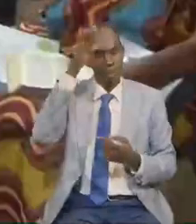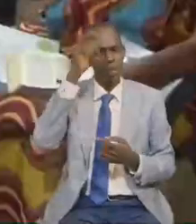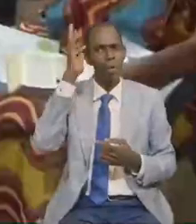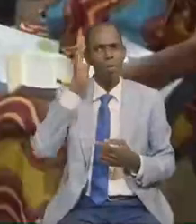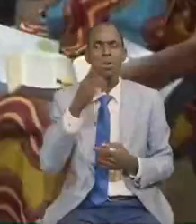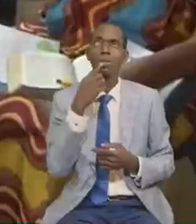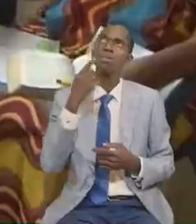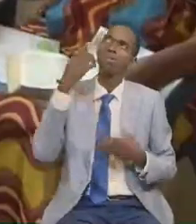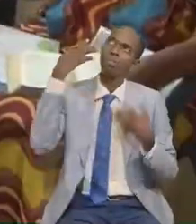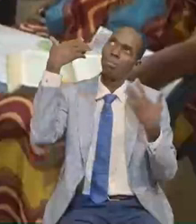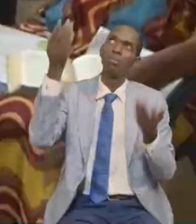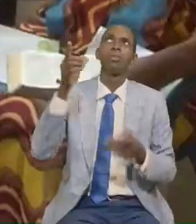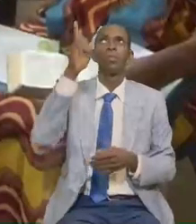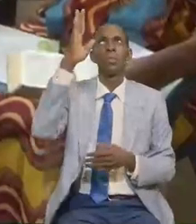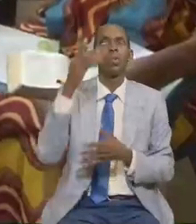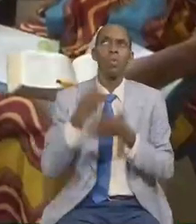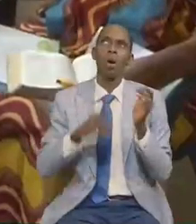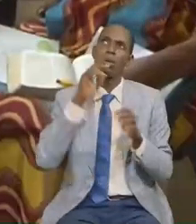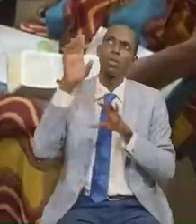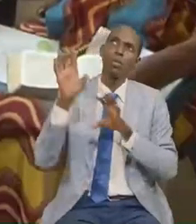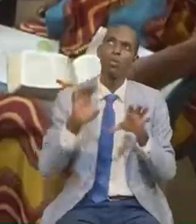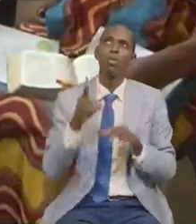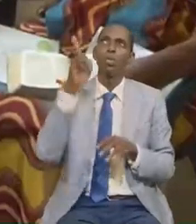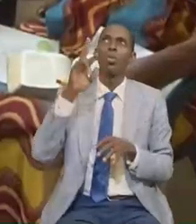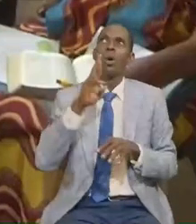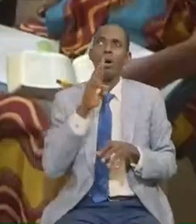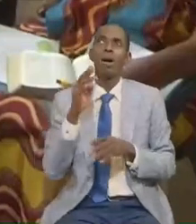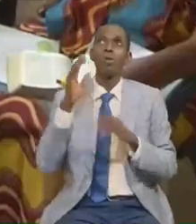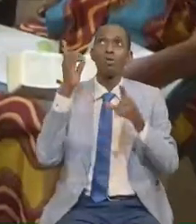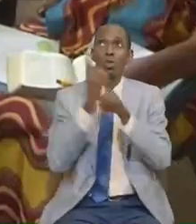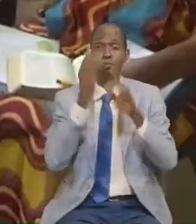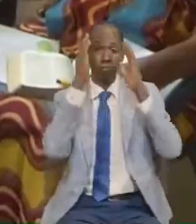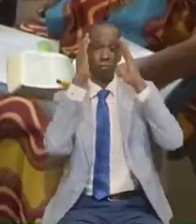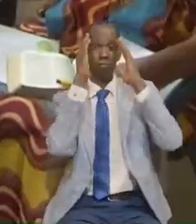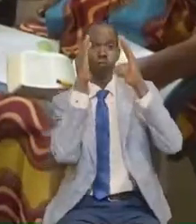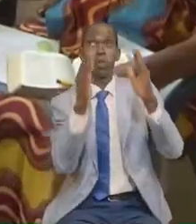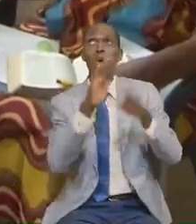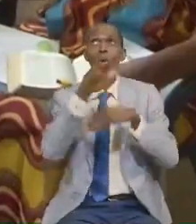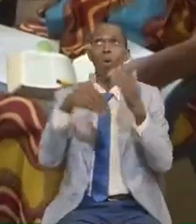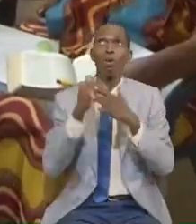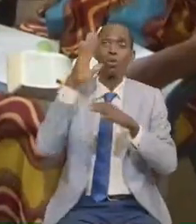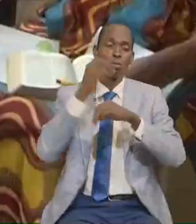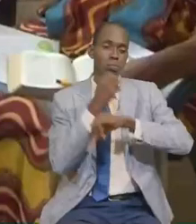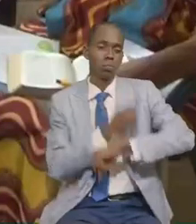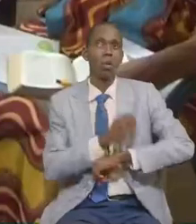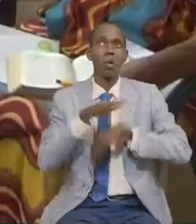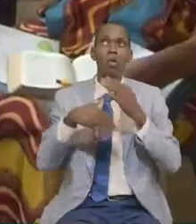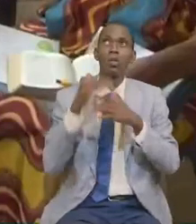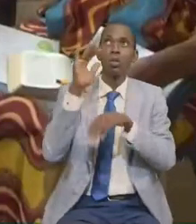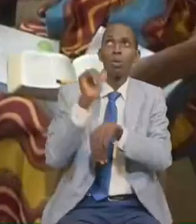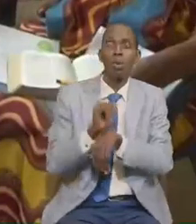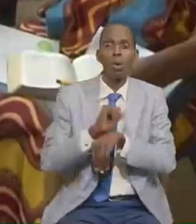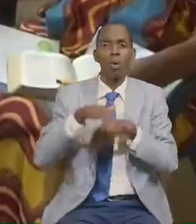qu'est-ce que tu fais c'est comme si tu te concentres tu concentres toute la protection toute la Belgique toutes les